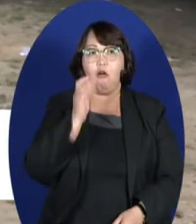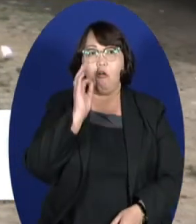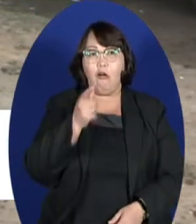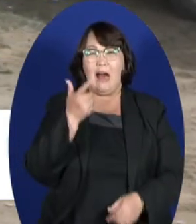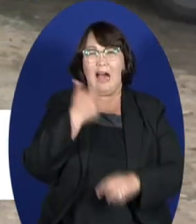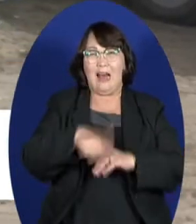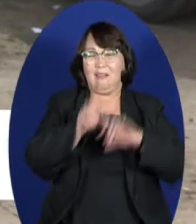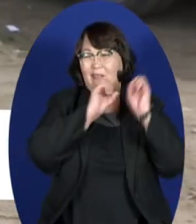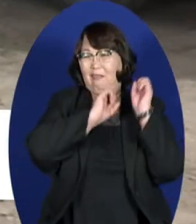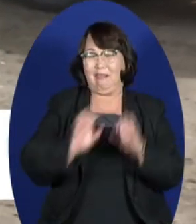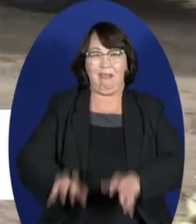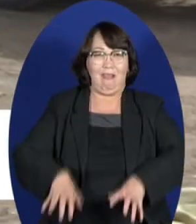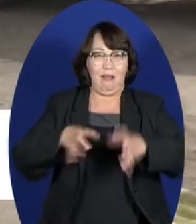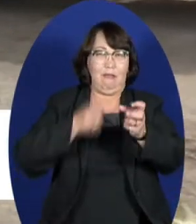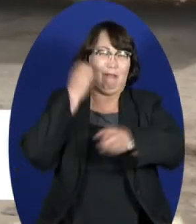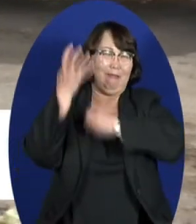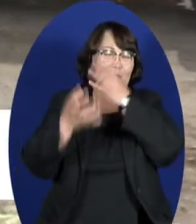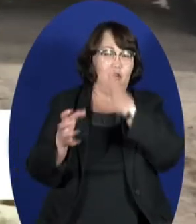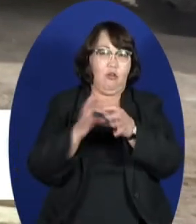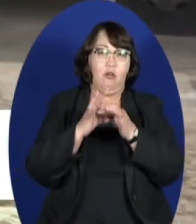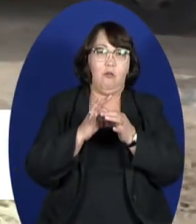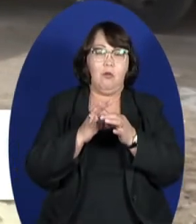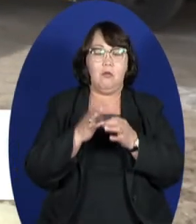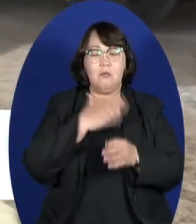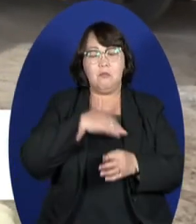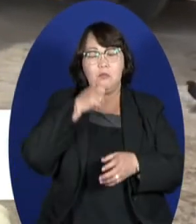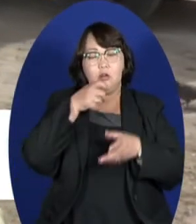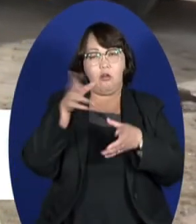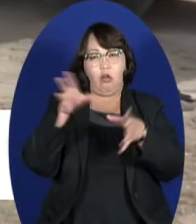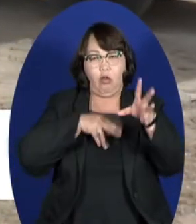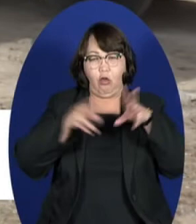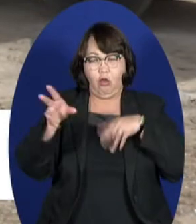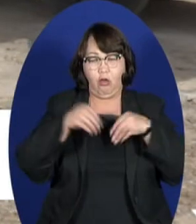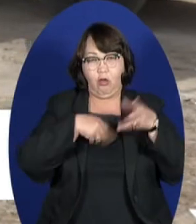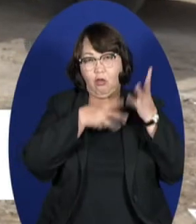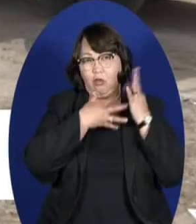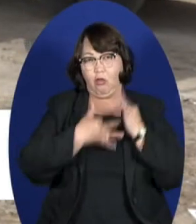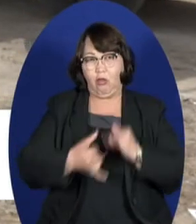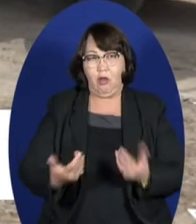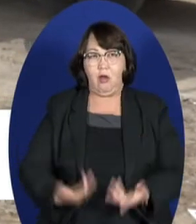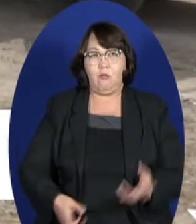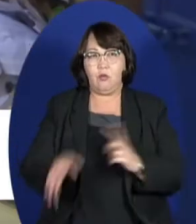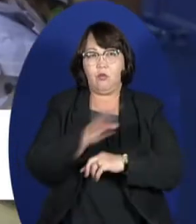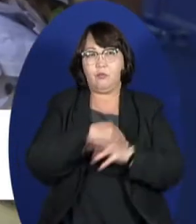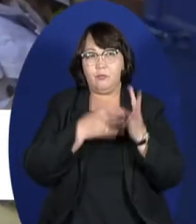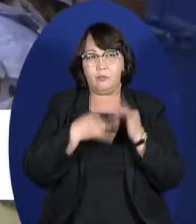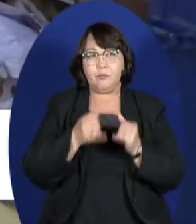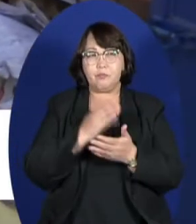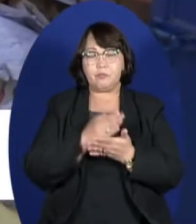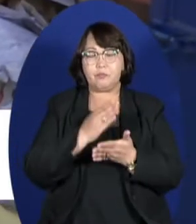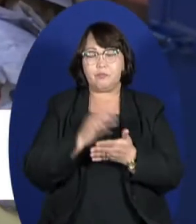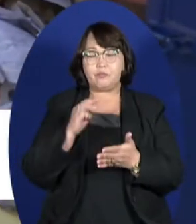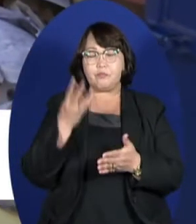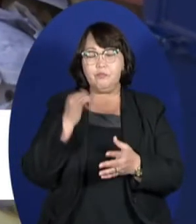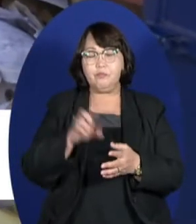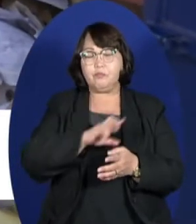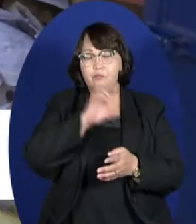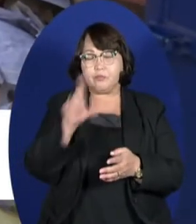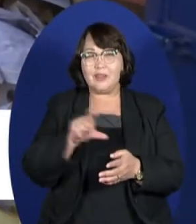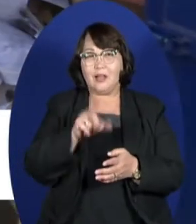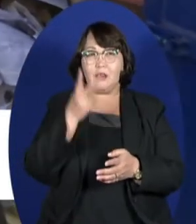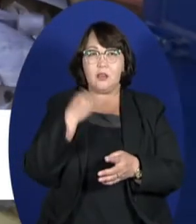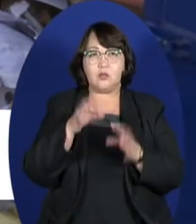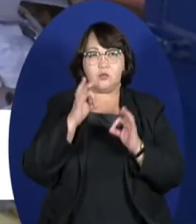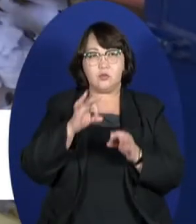ил затгай хаях шатаах зэргээс үүдээд эрүүл мэнд эдийн засаг амьдарч байгаа орчинд ихээхэн хохирол учирч байдаг. Тиймээс байгаль дээлтэй зөв